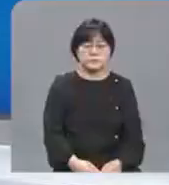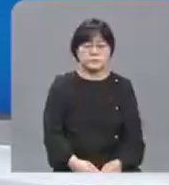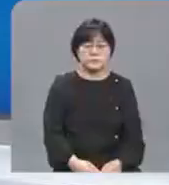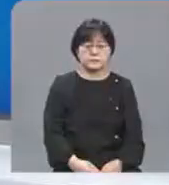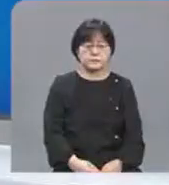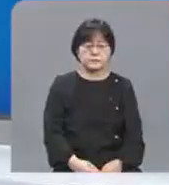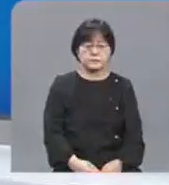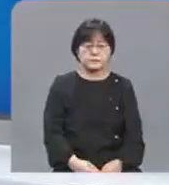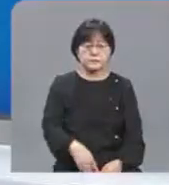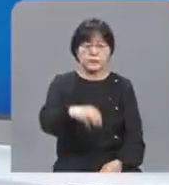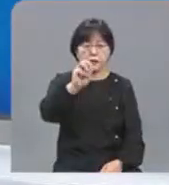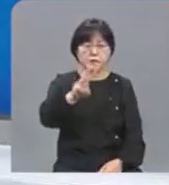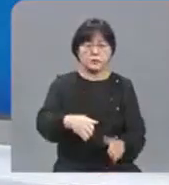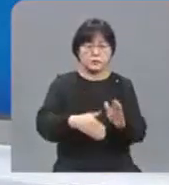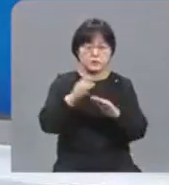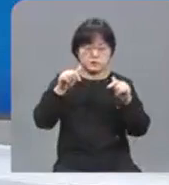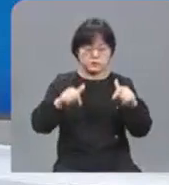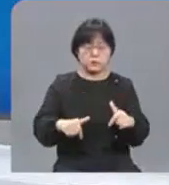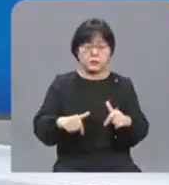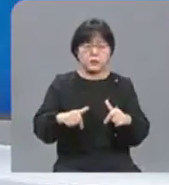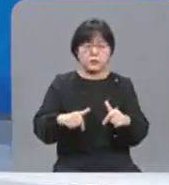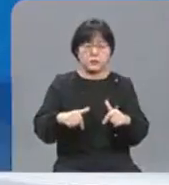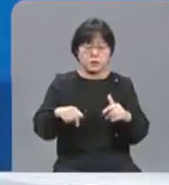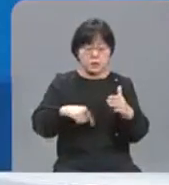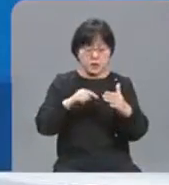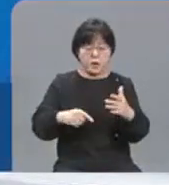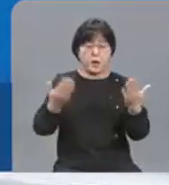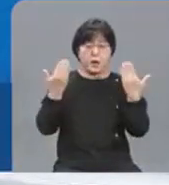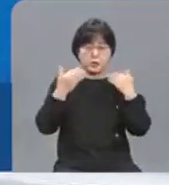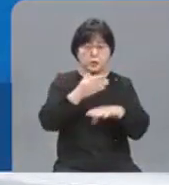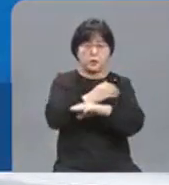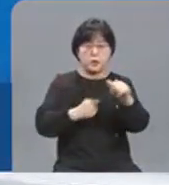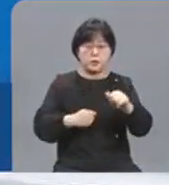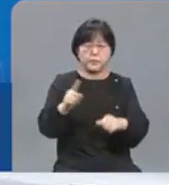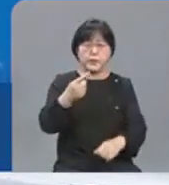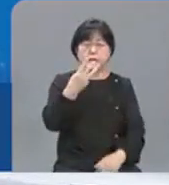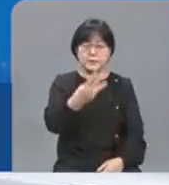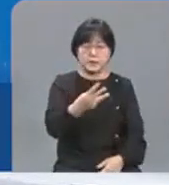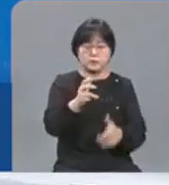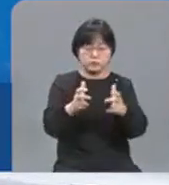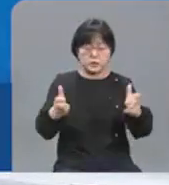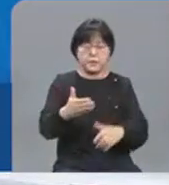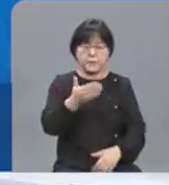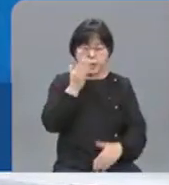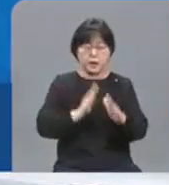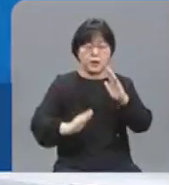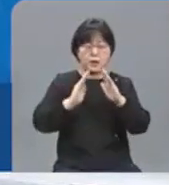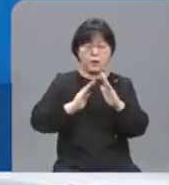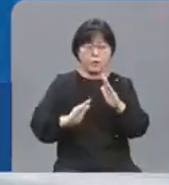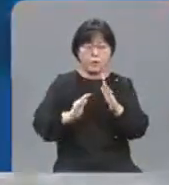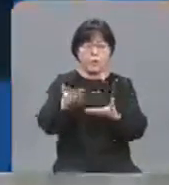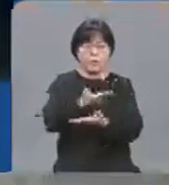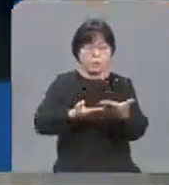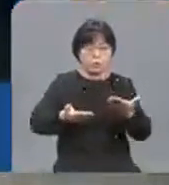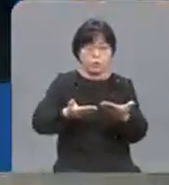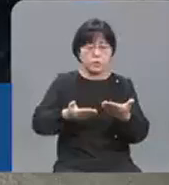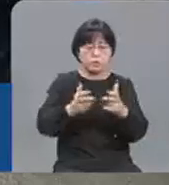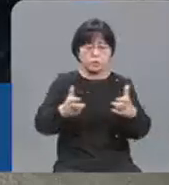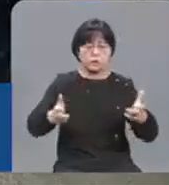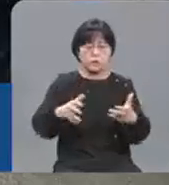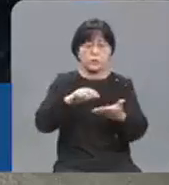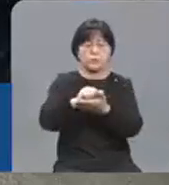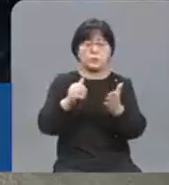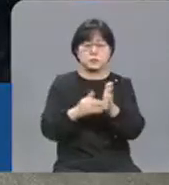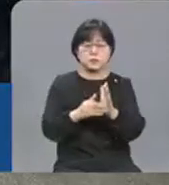늘었습니다 광주시 서구가 관내 학교들과 협약을 맺고 10세대가 주차할 수 있는 공유 주차 공간을 추가로